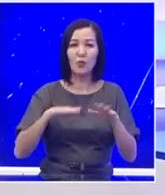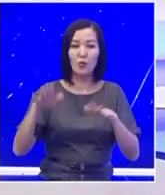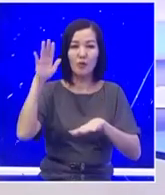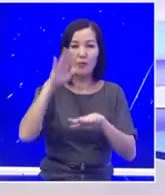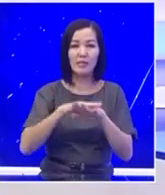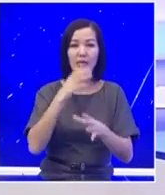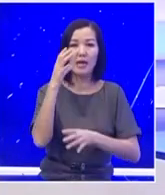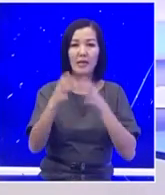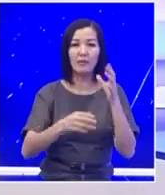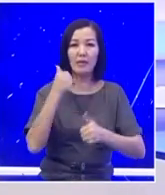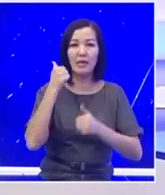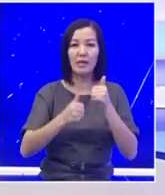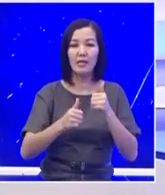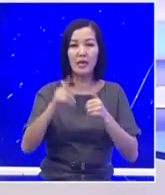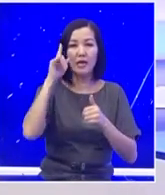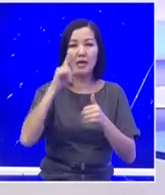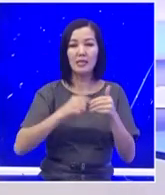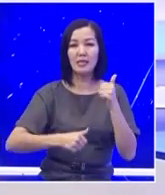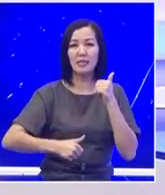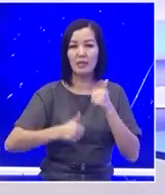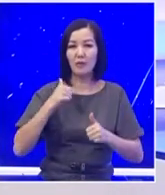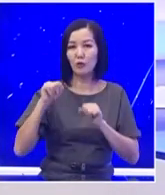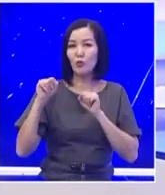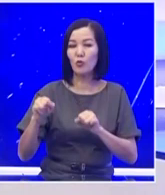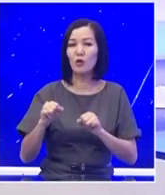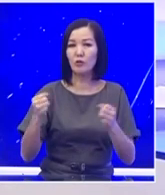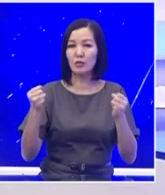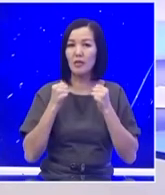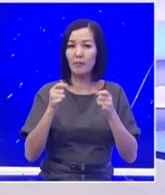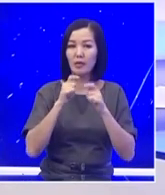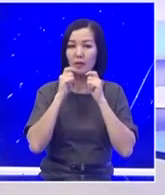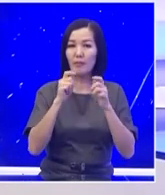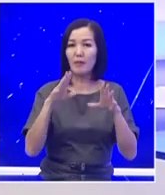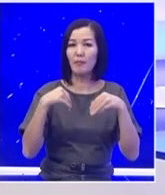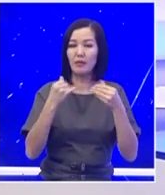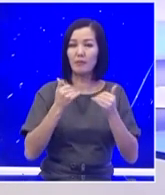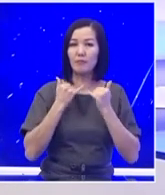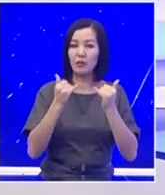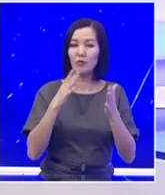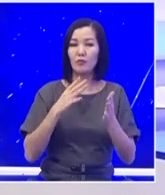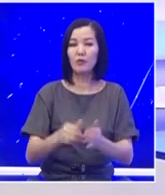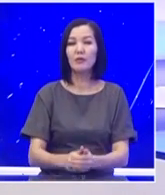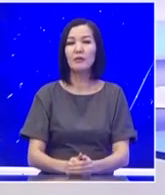өңір басшысы әлемдік аренада ел мерейін асқақтатып жүрген саңлақтарды марапаттап, сый құрмет көрсетті.